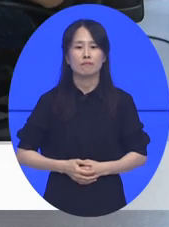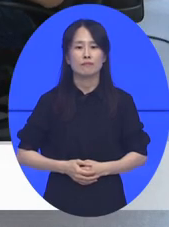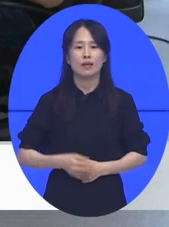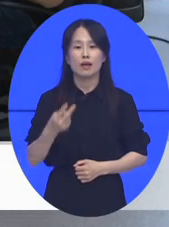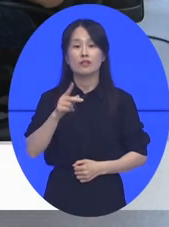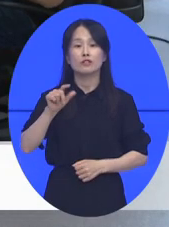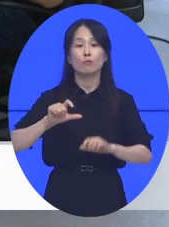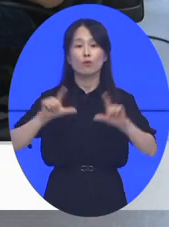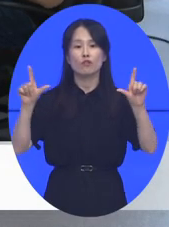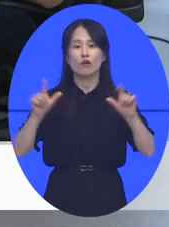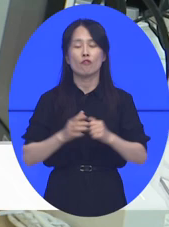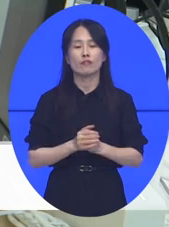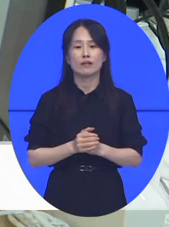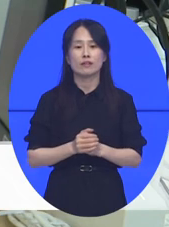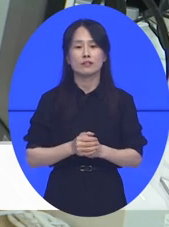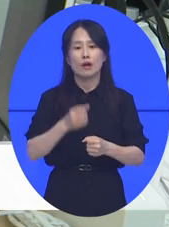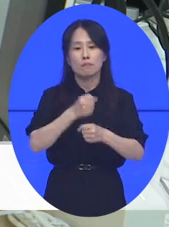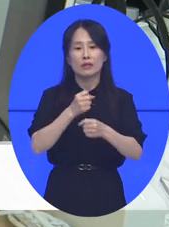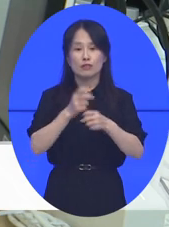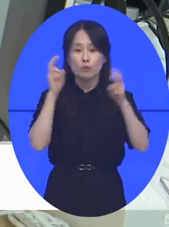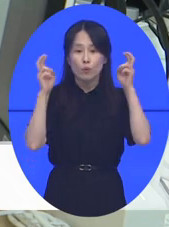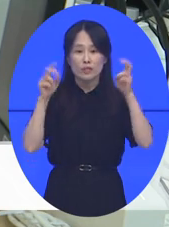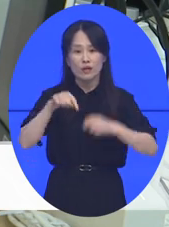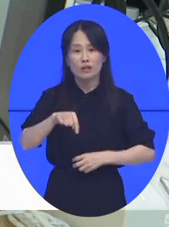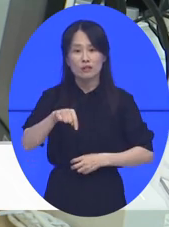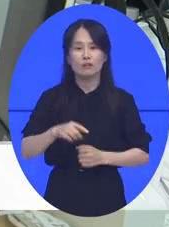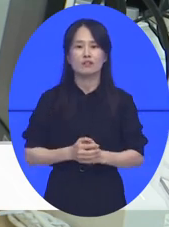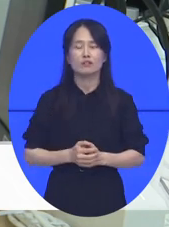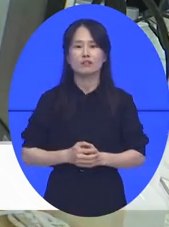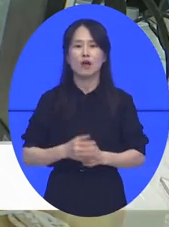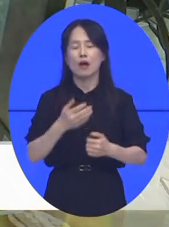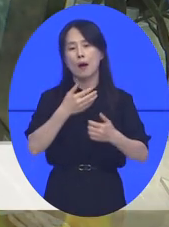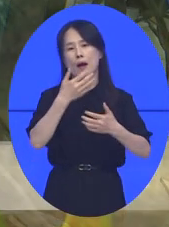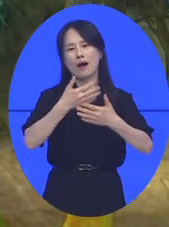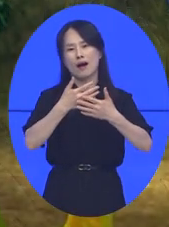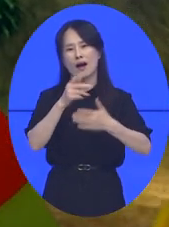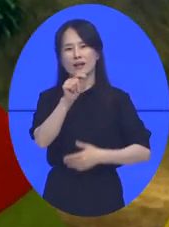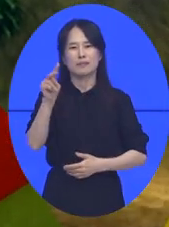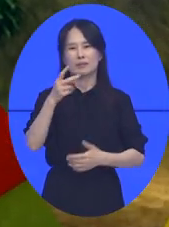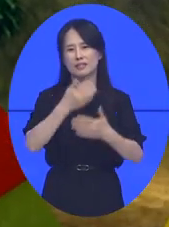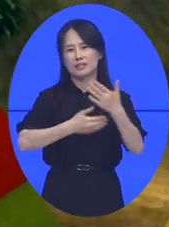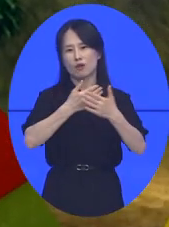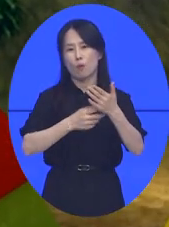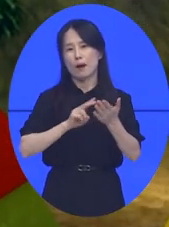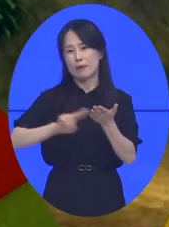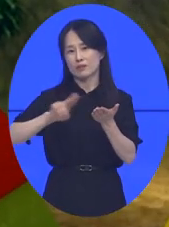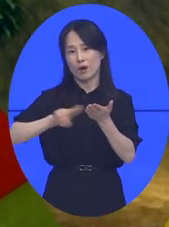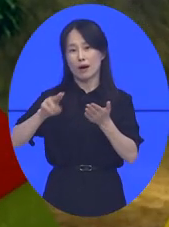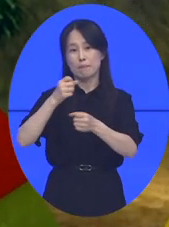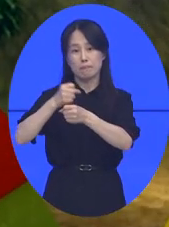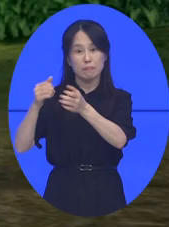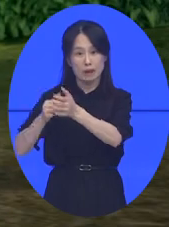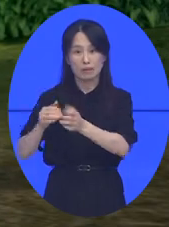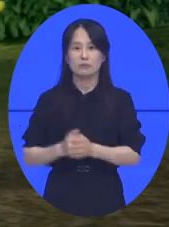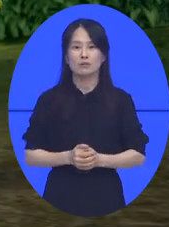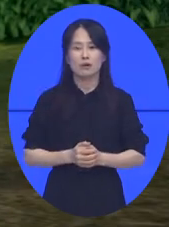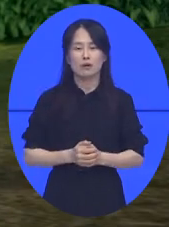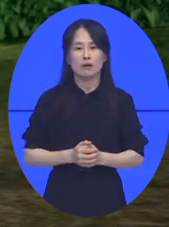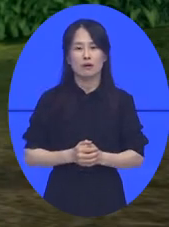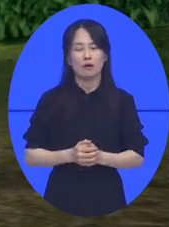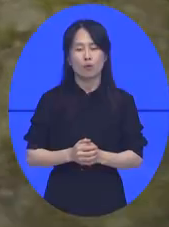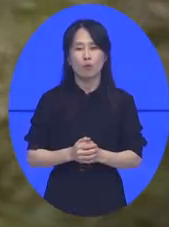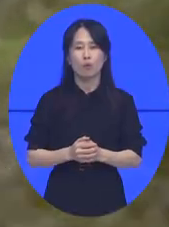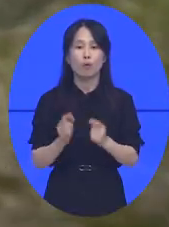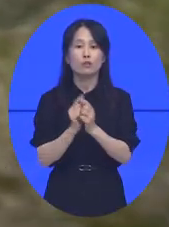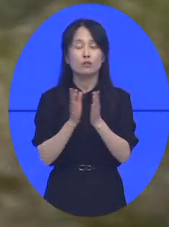지난 2015년 컨텐츠 제작에 뛰어든 이 업체는 치치핑핑이라는 TV 애니메이션을 만들었습니다. 지상파 채널을 통해